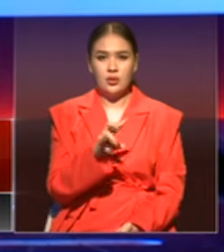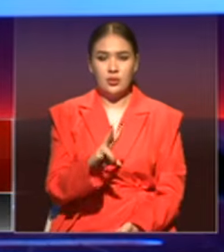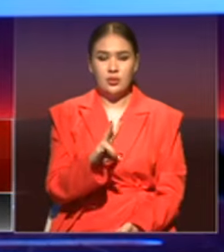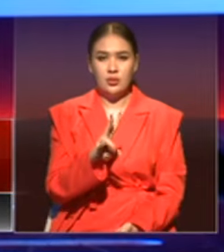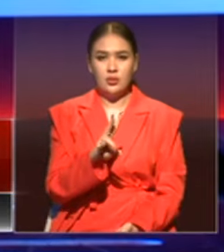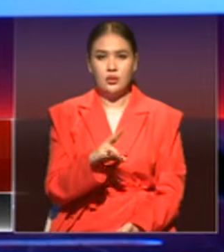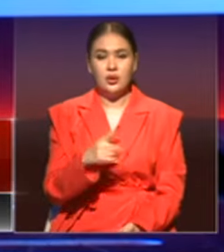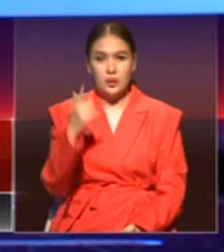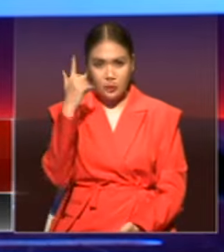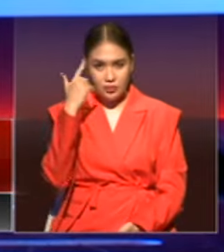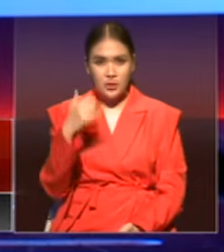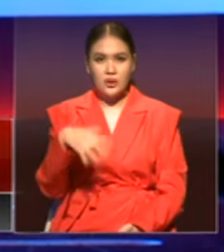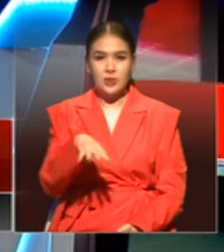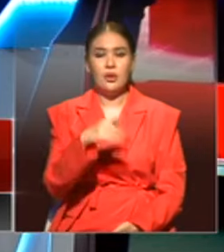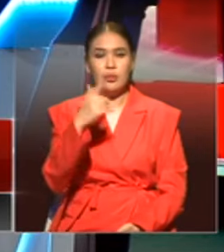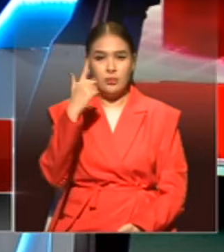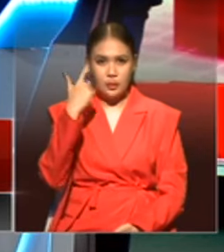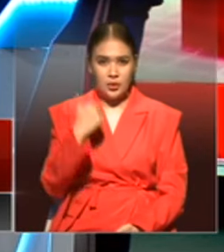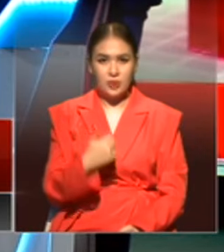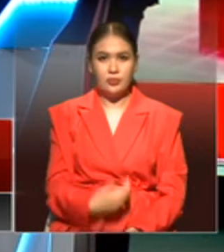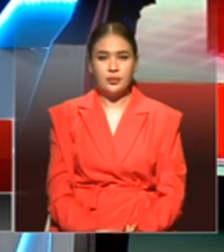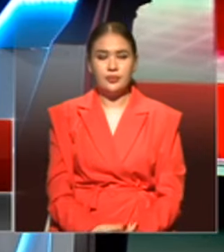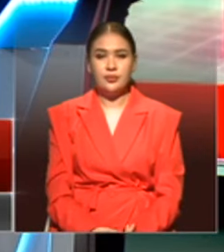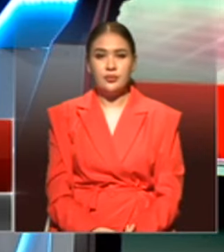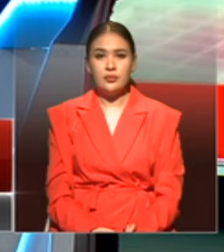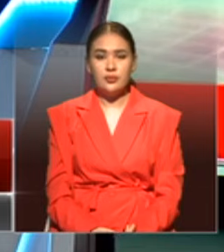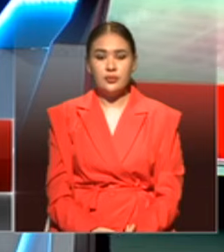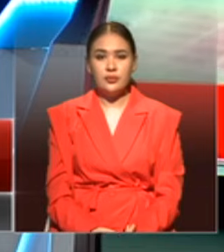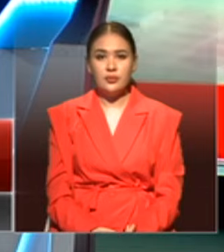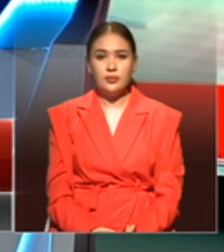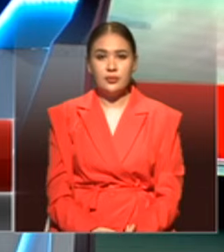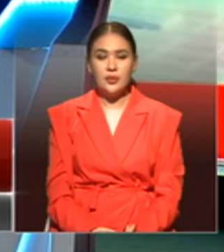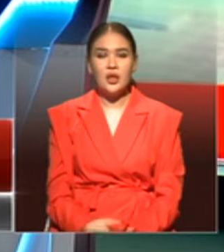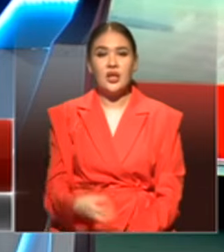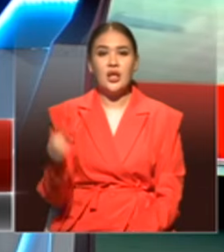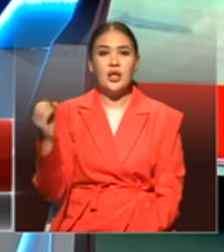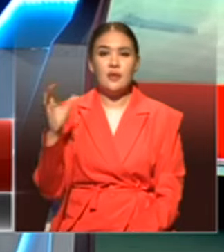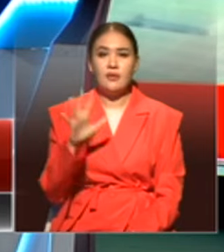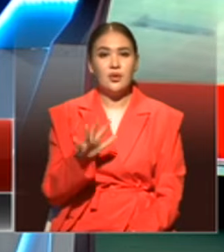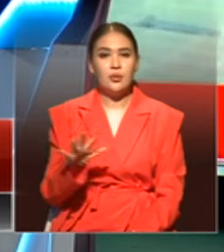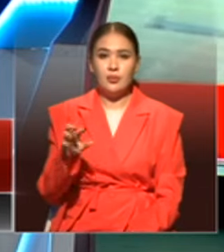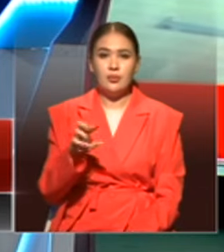полигондардың. Иә, иә. Білесіздер, бірақ үндемейсіздер. Енді мына Еуропадағы